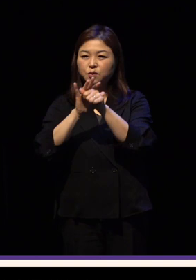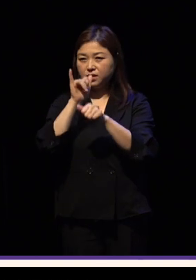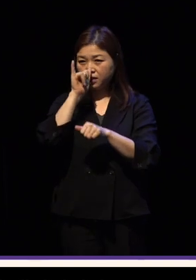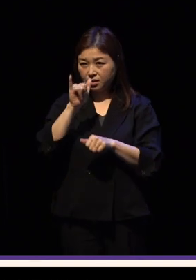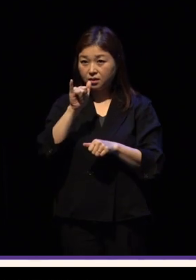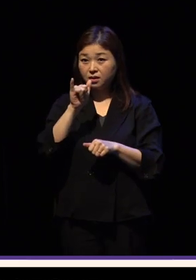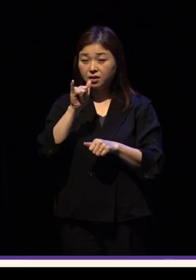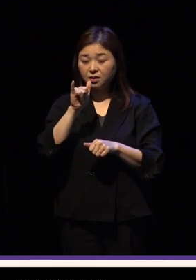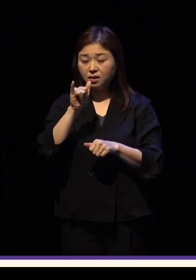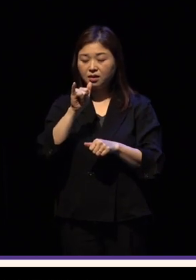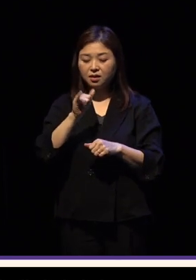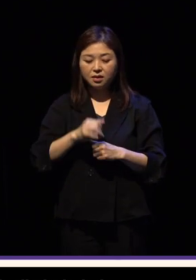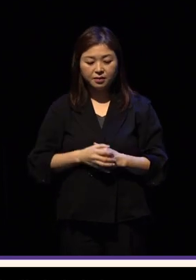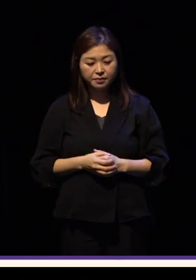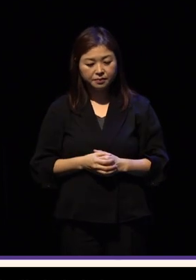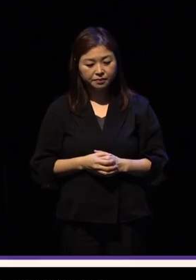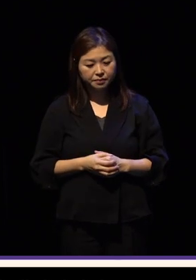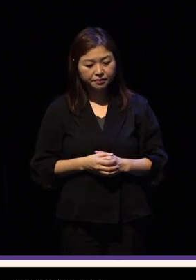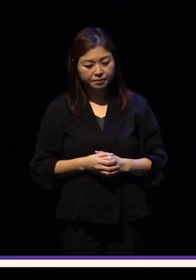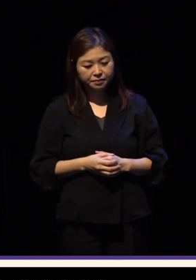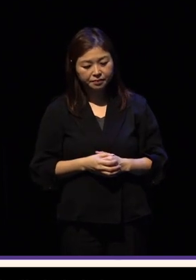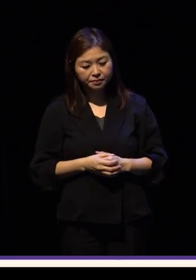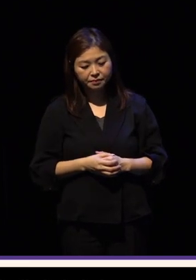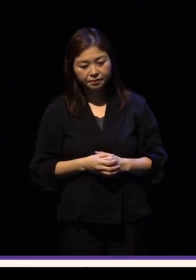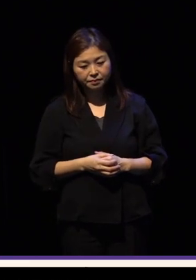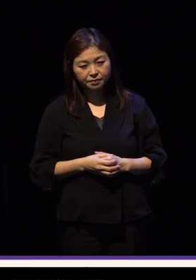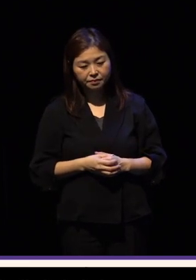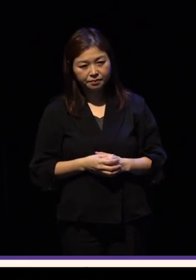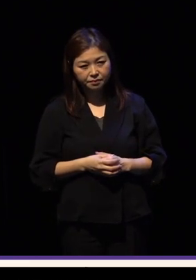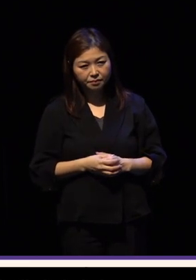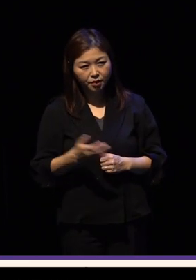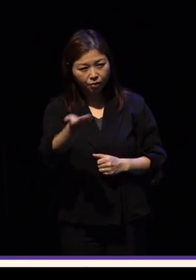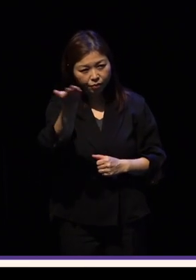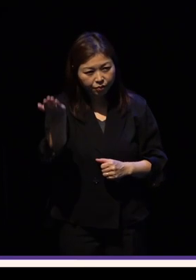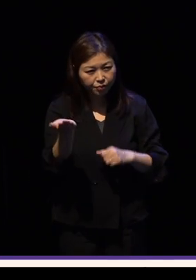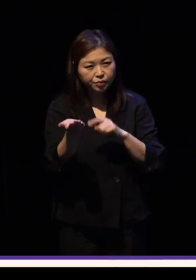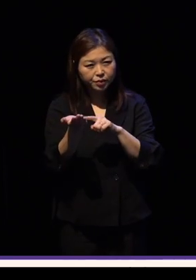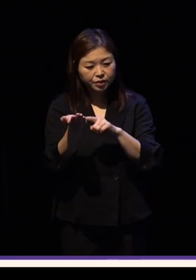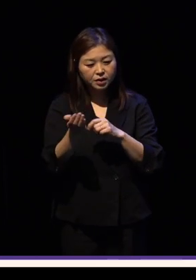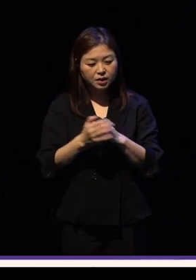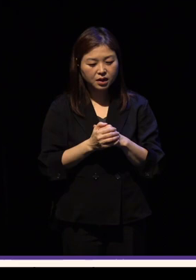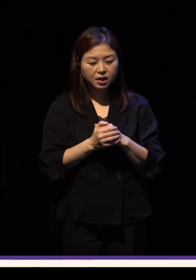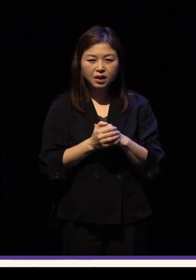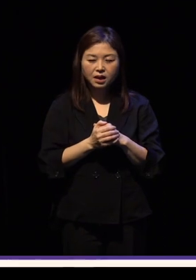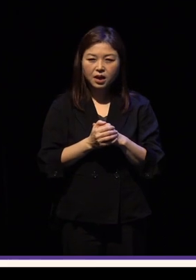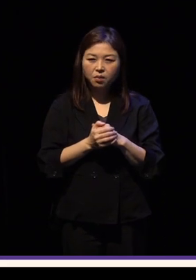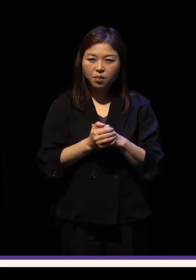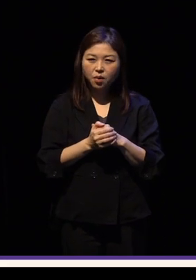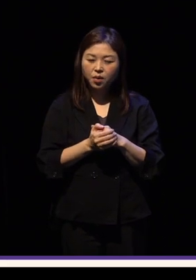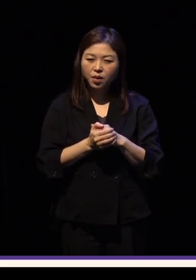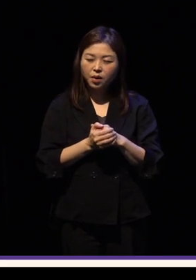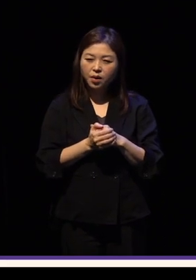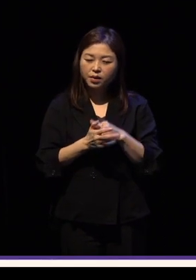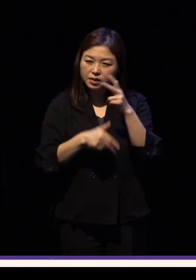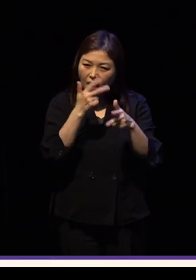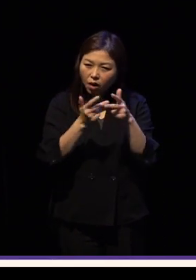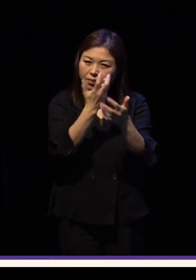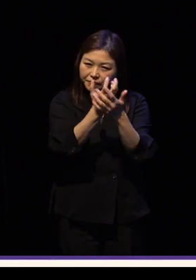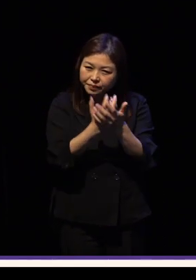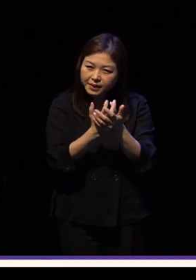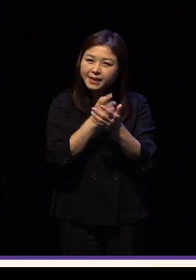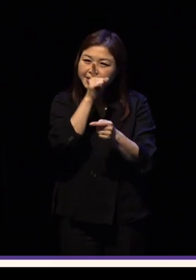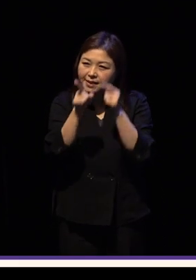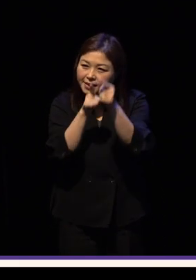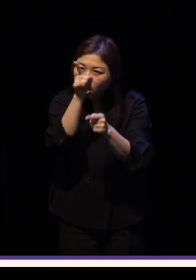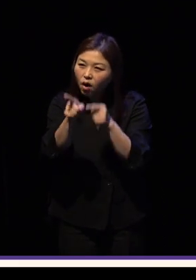그렇게 되다 보니까 여러분들이 결산도 해야 되죠. 그리고 이렇게 공모를 하는데 짜져 있는 틀에다가